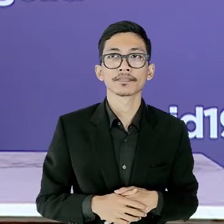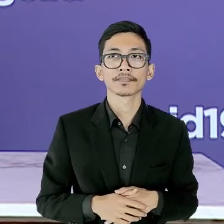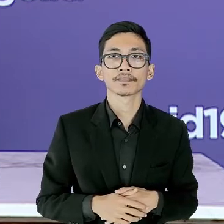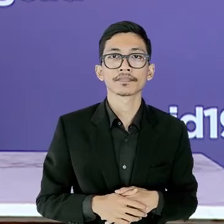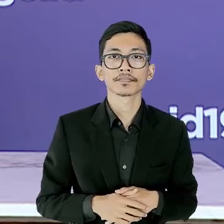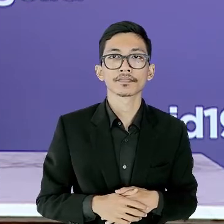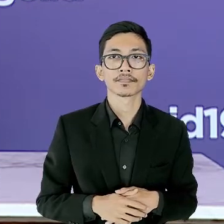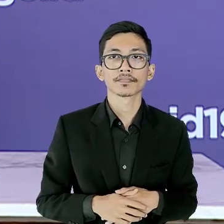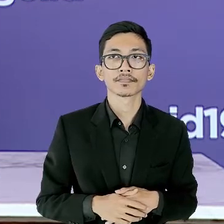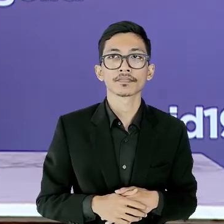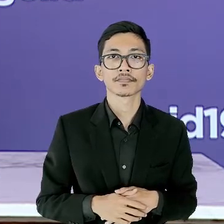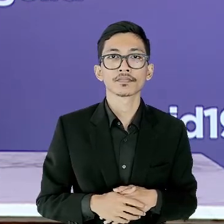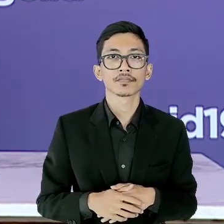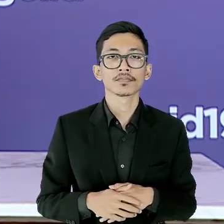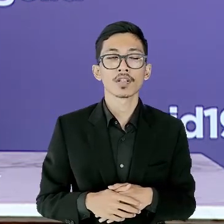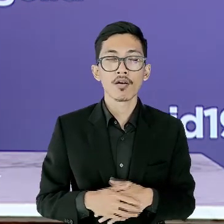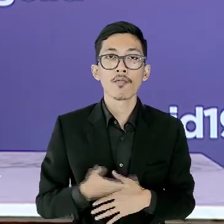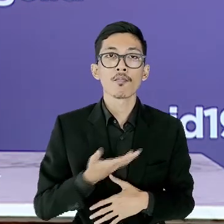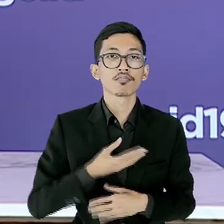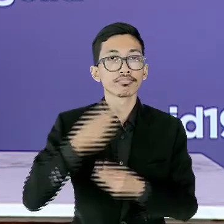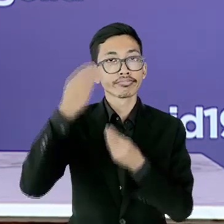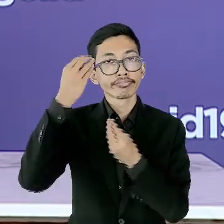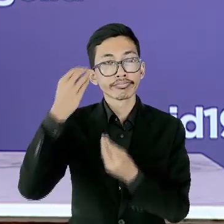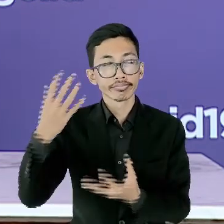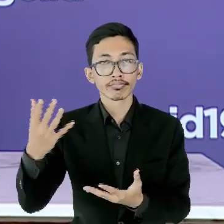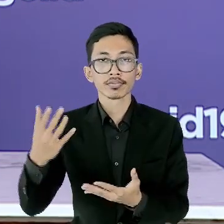menyampaikan informasi terkini terkait COVID-19.